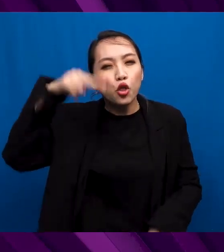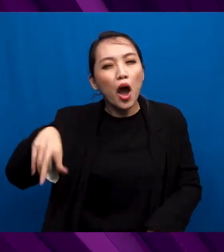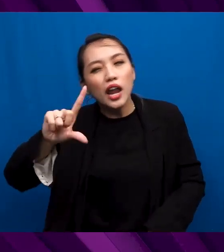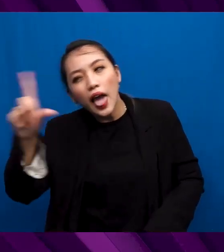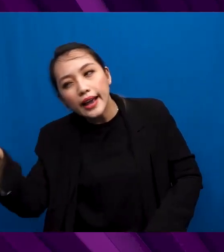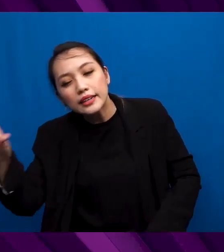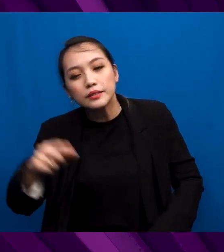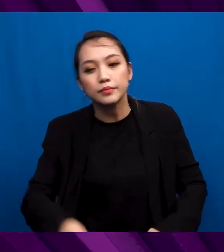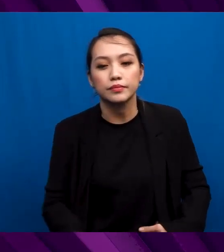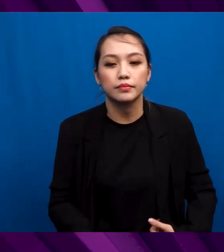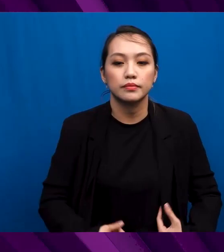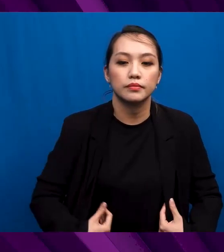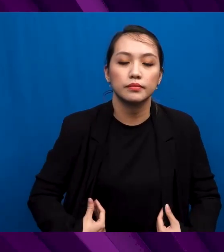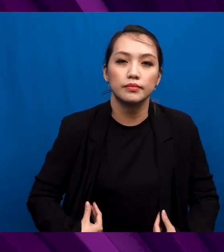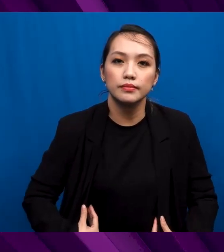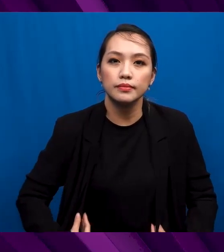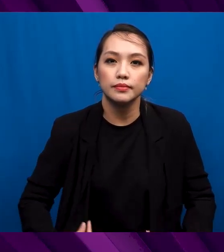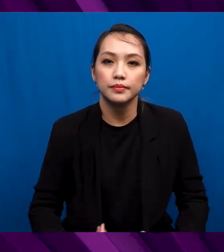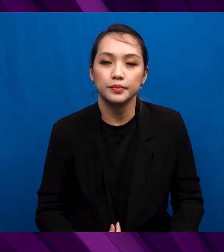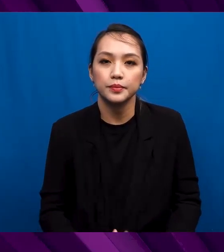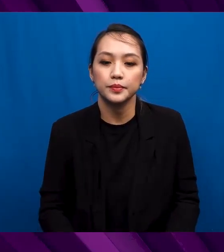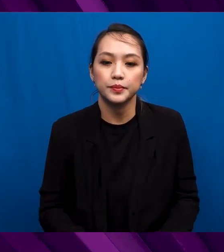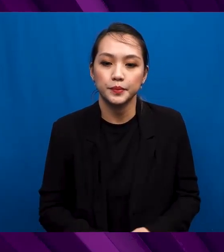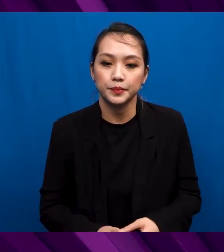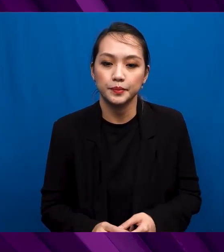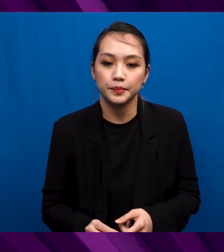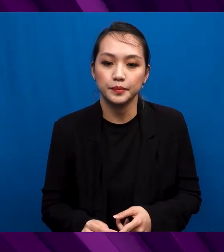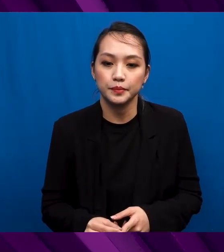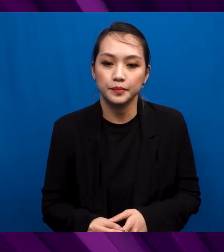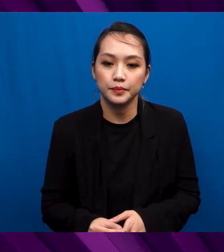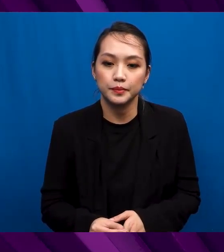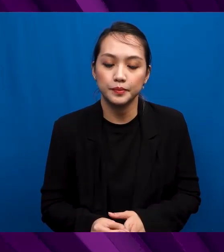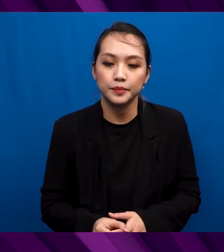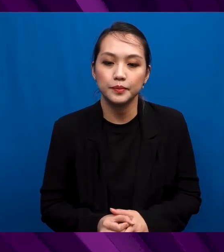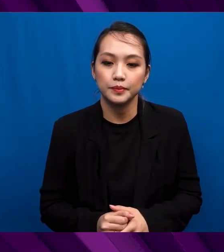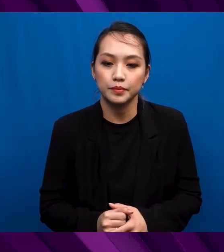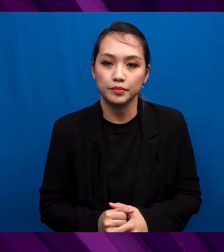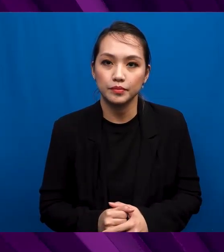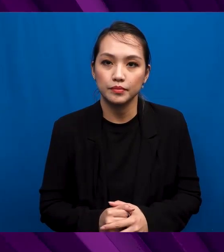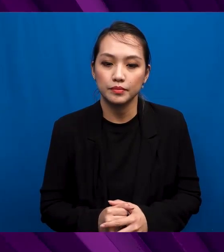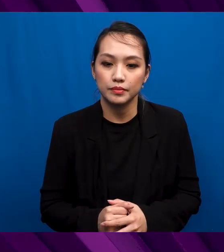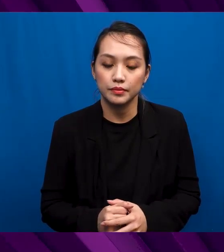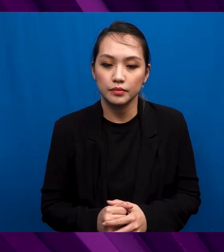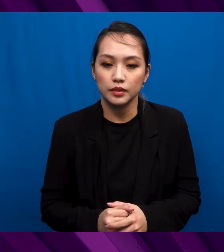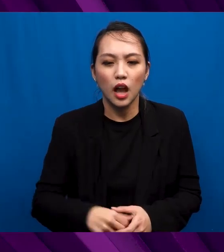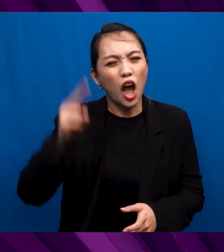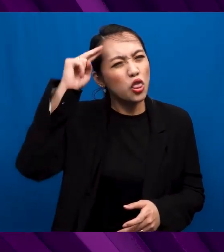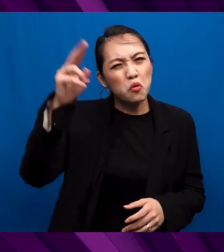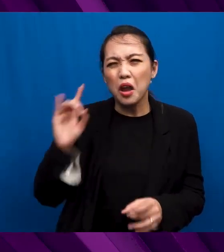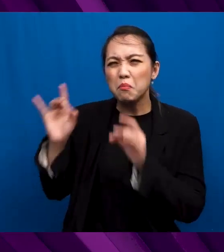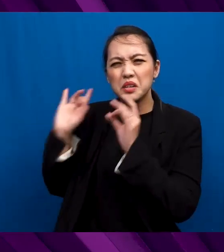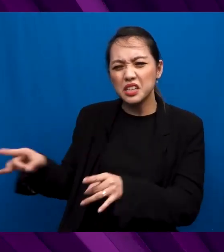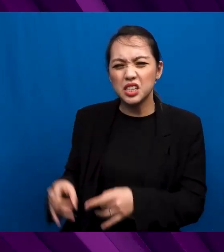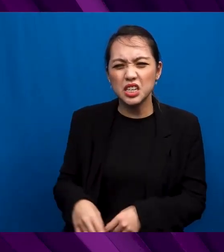sama saudaranya, dia dibunuh sih ini. Ini cowok dan cewek ini, singkat ceritanya saya kasih sedikit gambaran aja. Tuhan benci sekali dengan